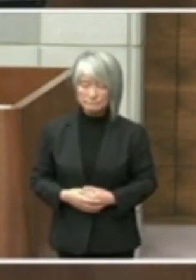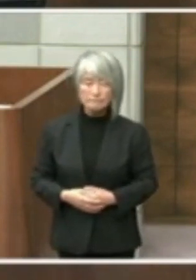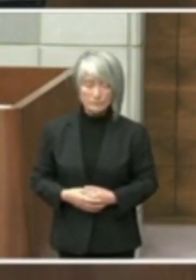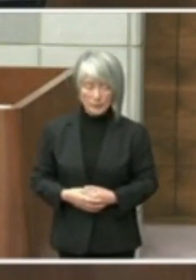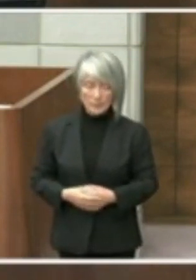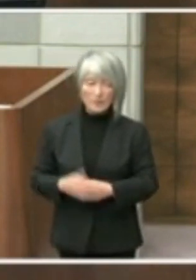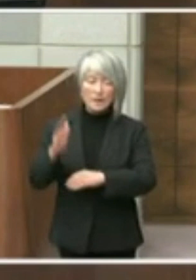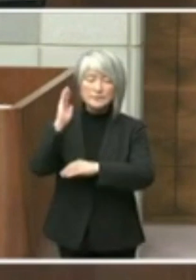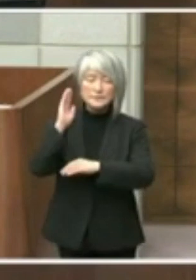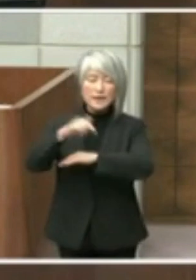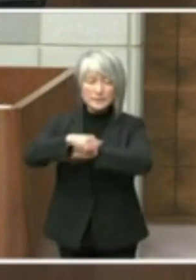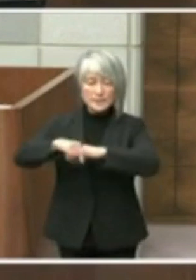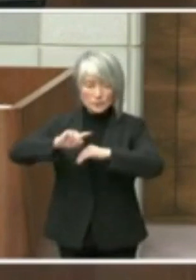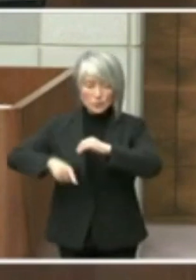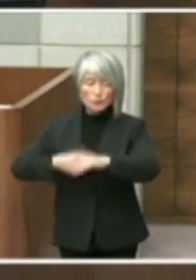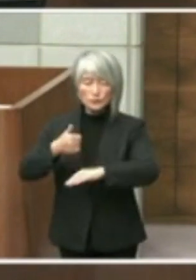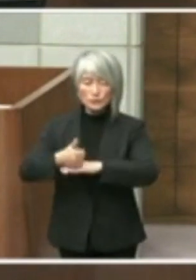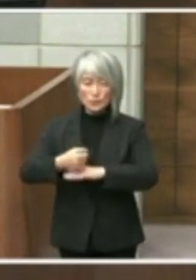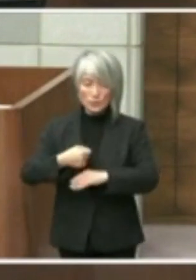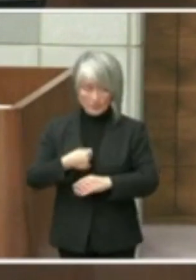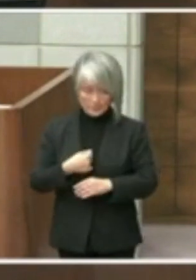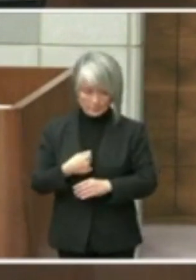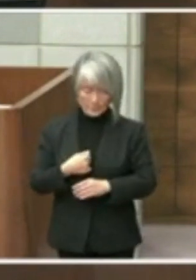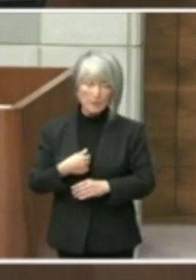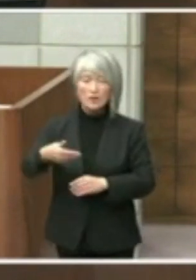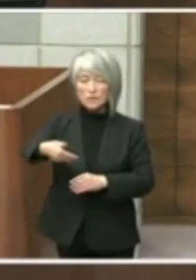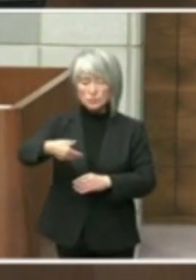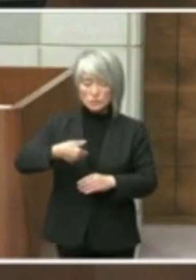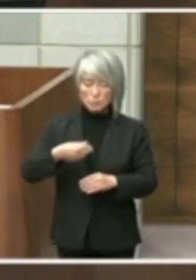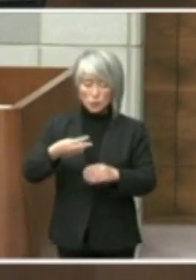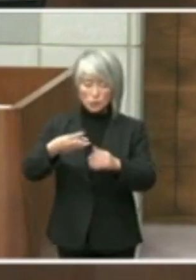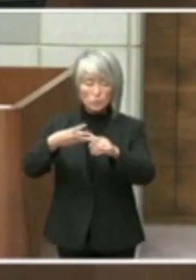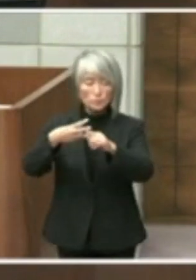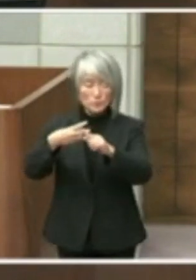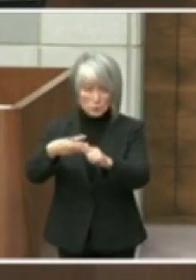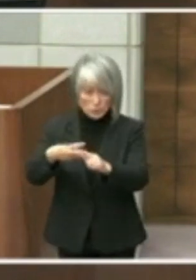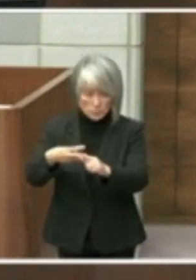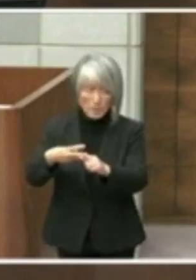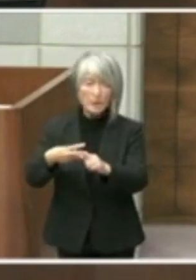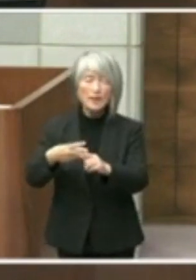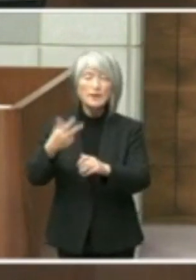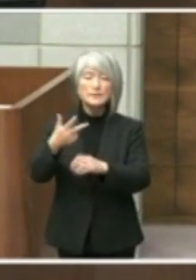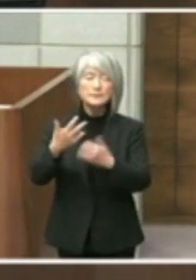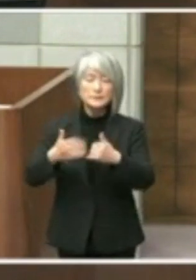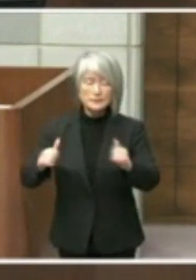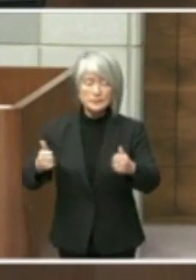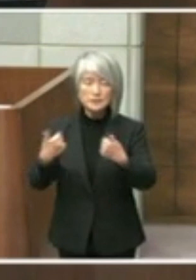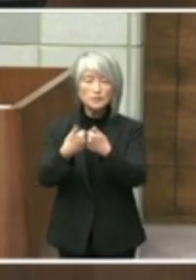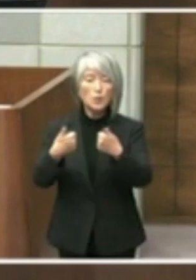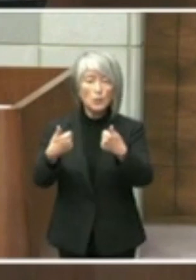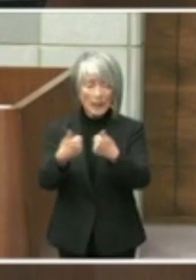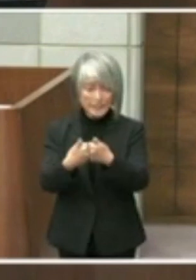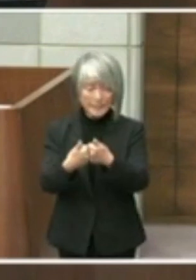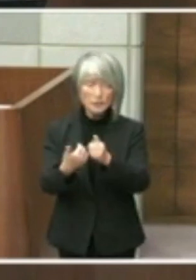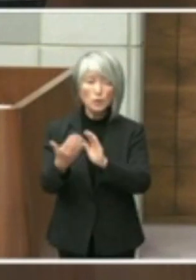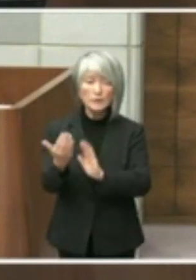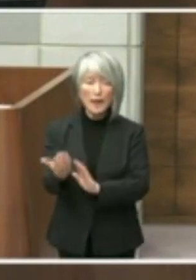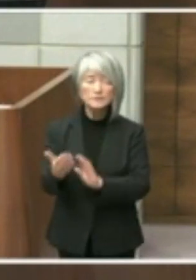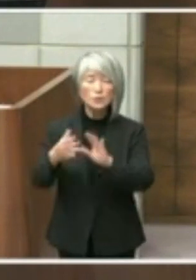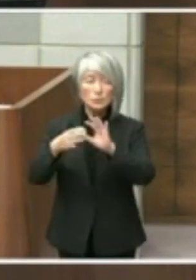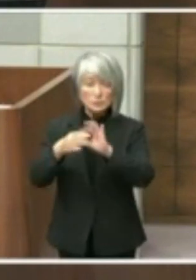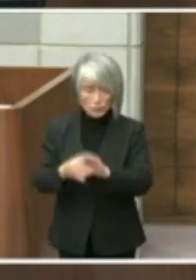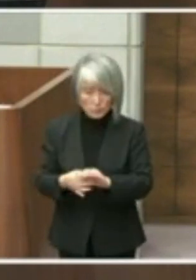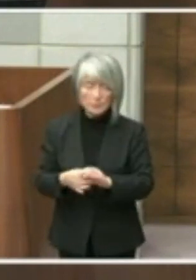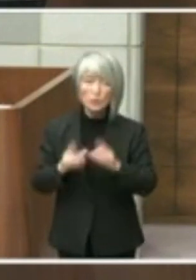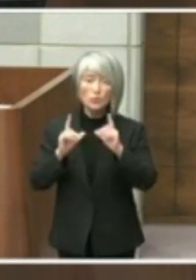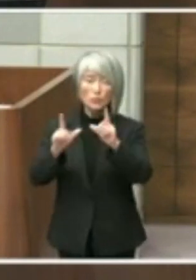政策局長でございます。ご質問3項目目、市民相談への対応について順次お答えいた